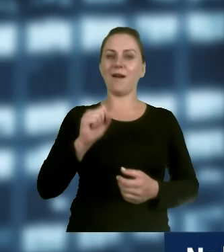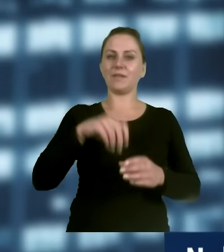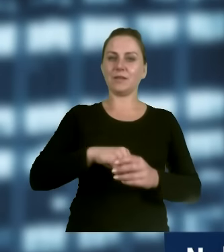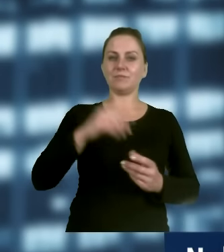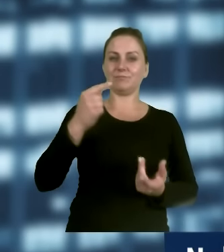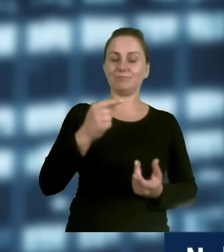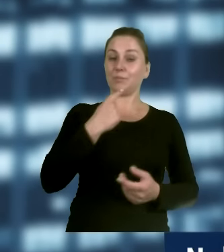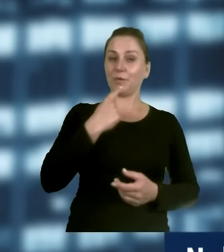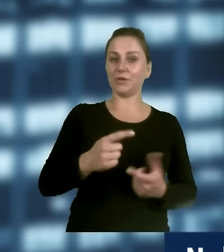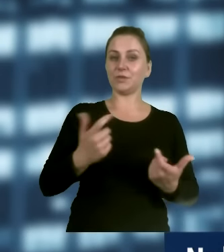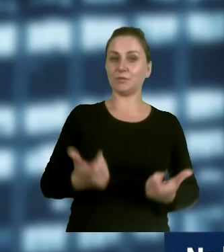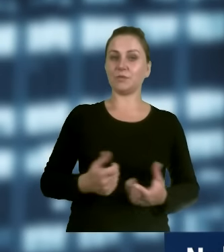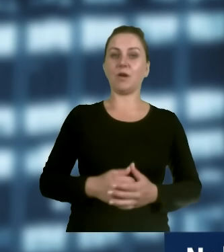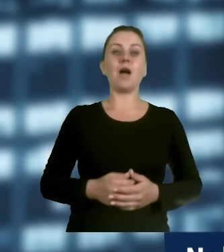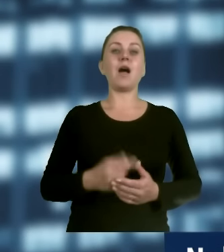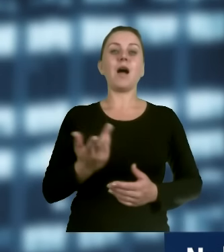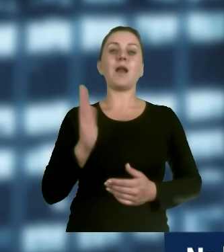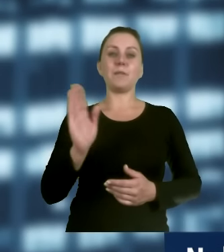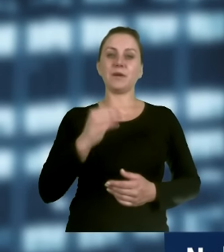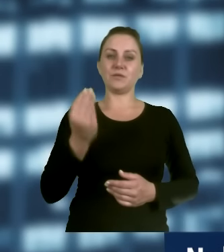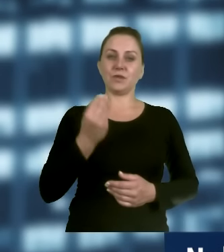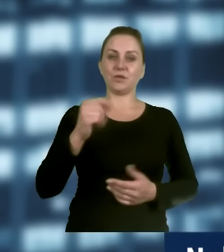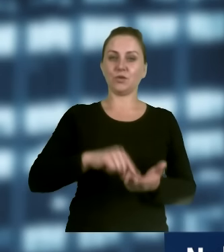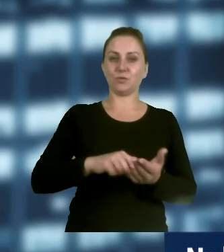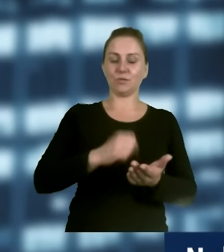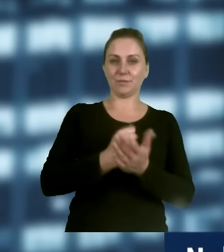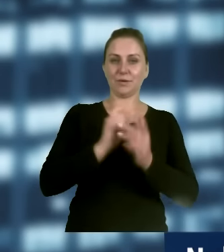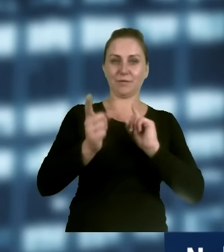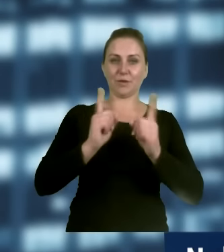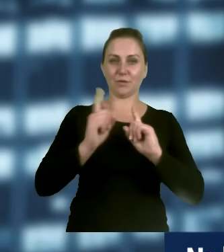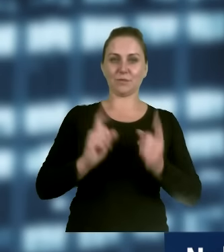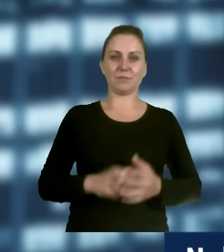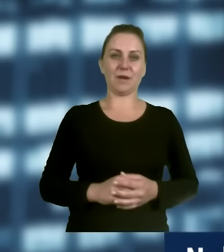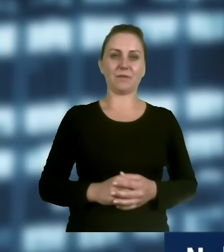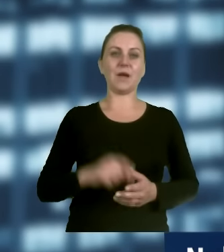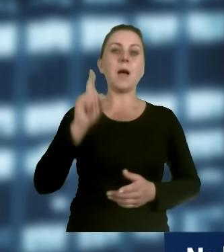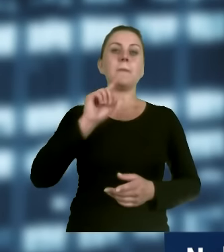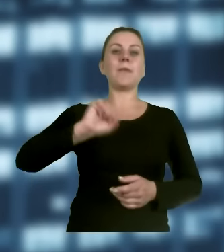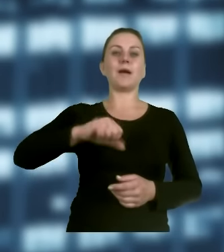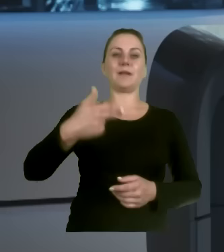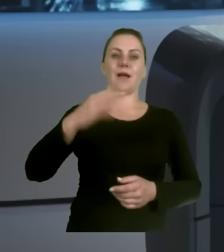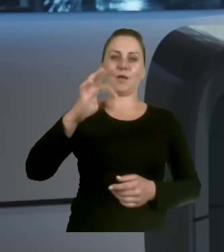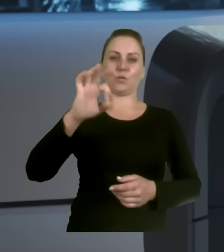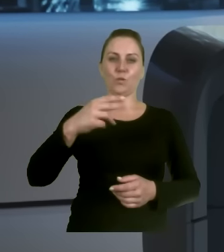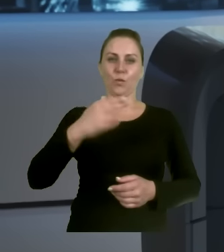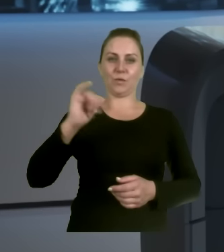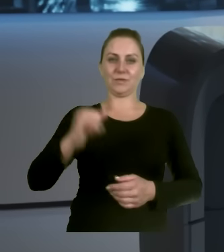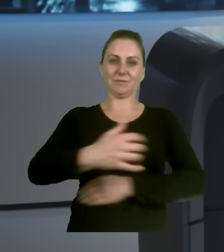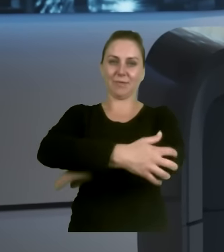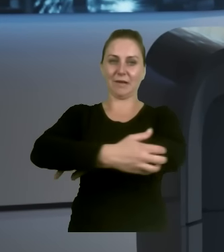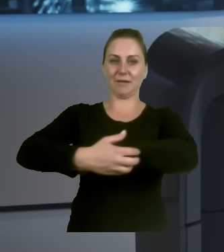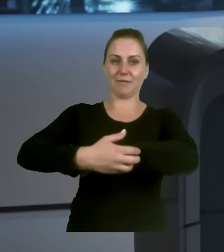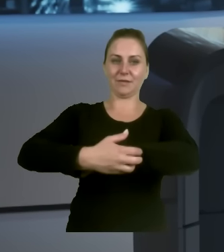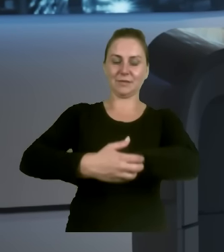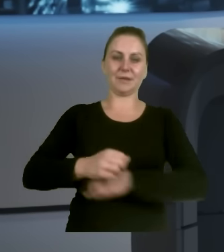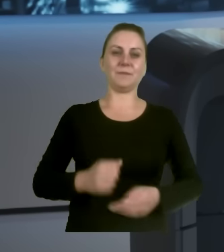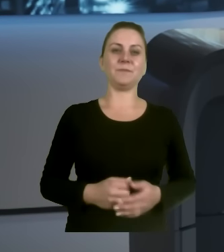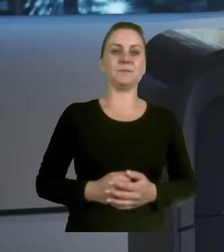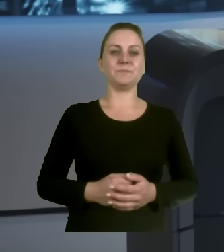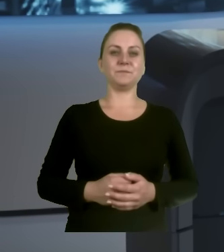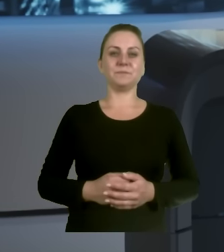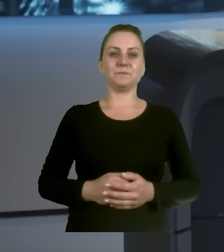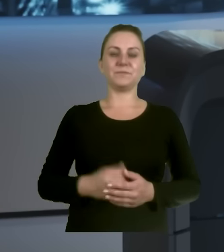ale tematy siak też, będziemy jeszcze o tym rozmawiać. Pan Antoni z Gliwic jest z nami. Jak, halo. Tak. Bardzo witam